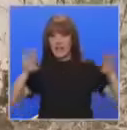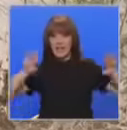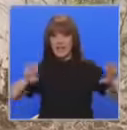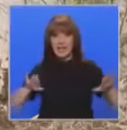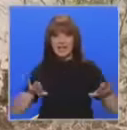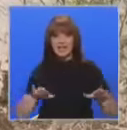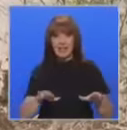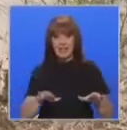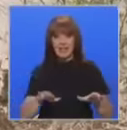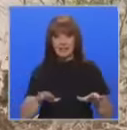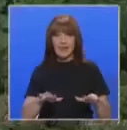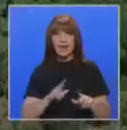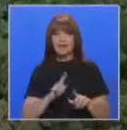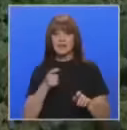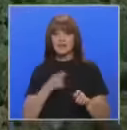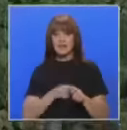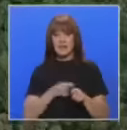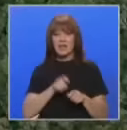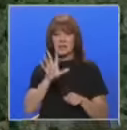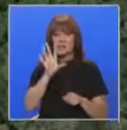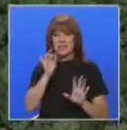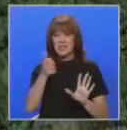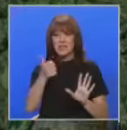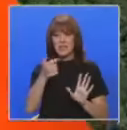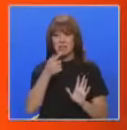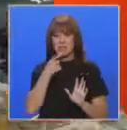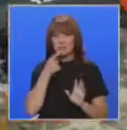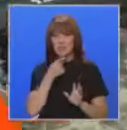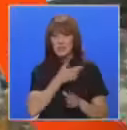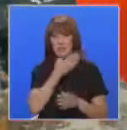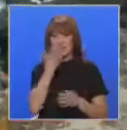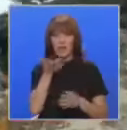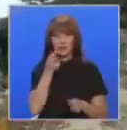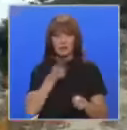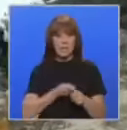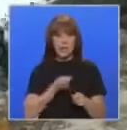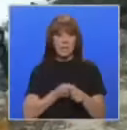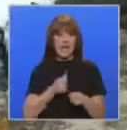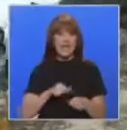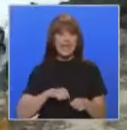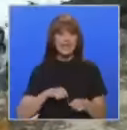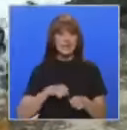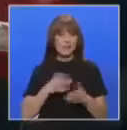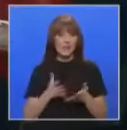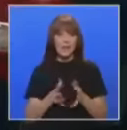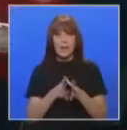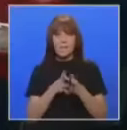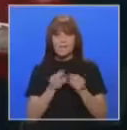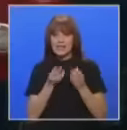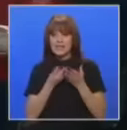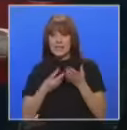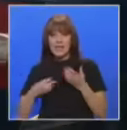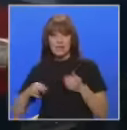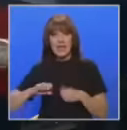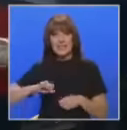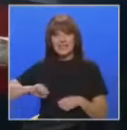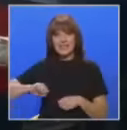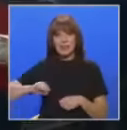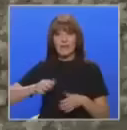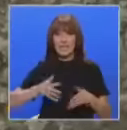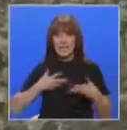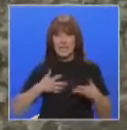правени 50-60 години, откакто са правени язовирите. В безизходица застрахователи